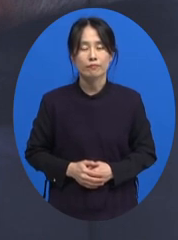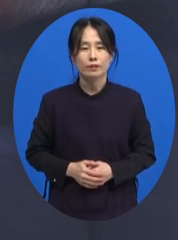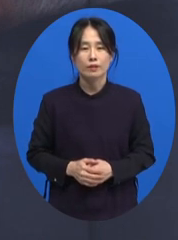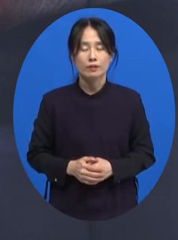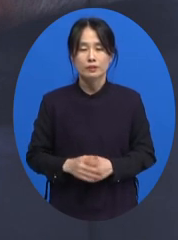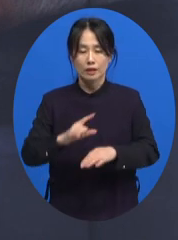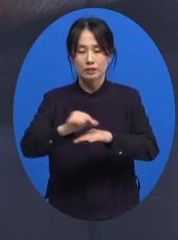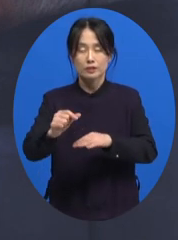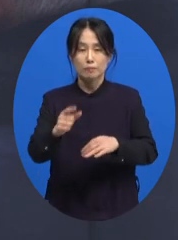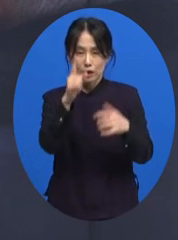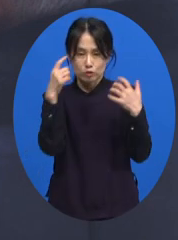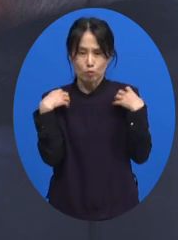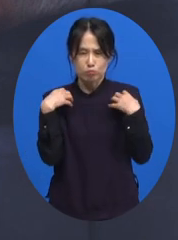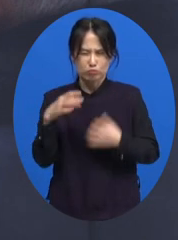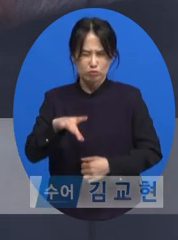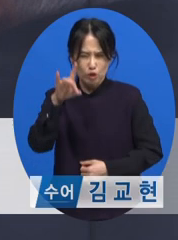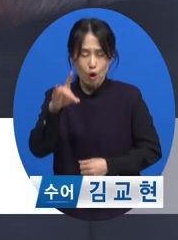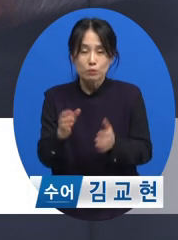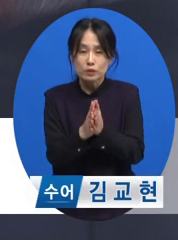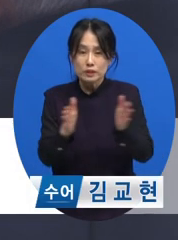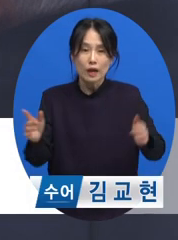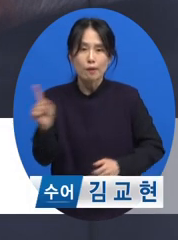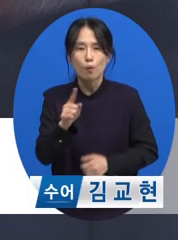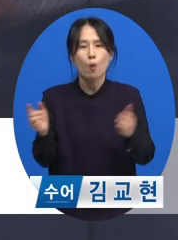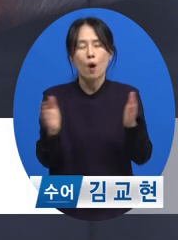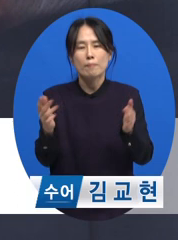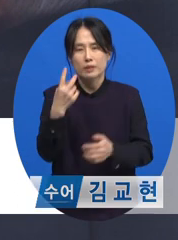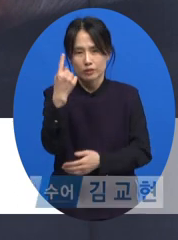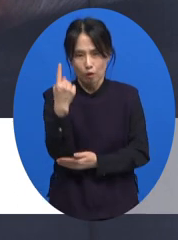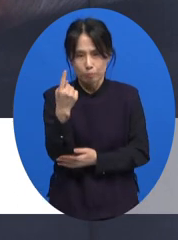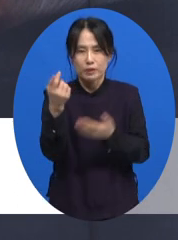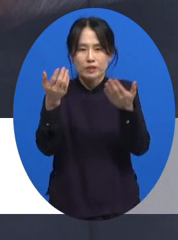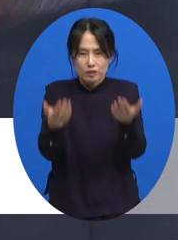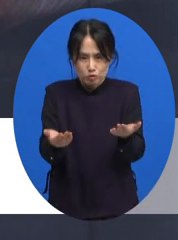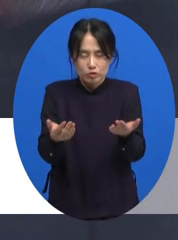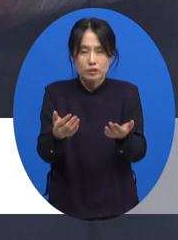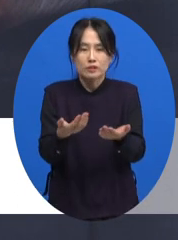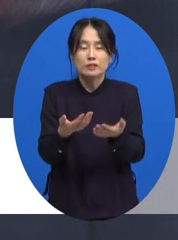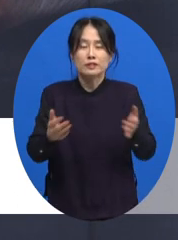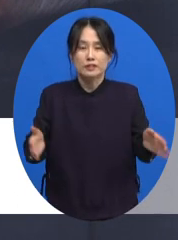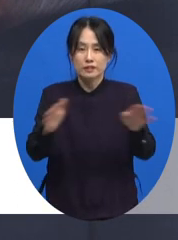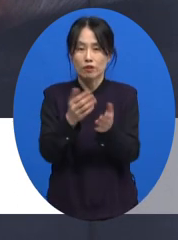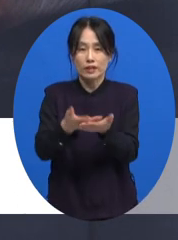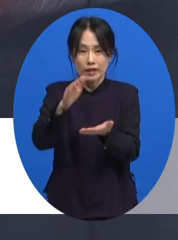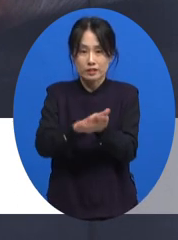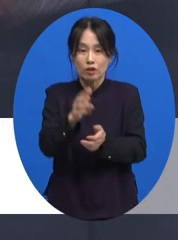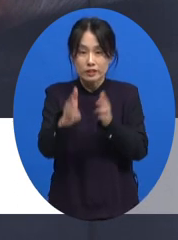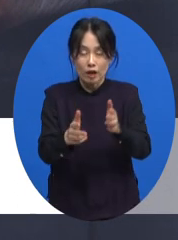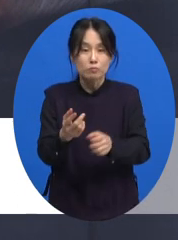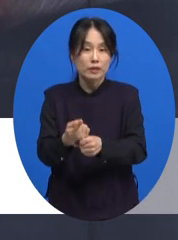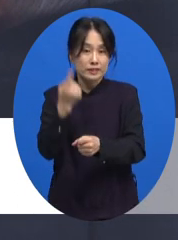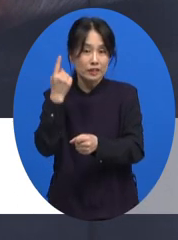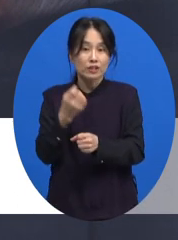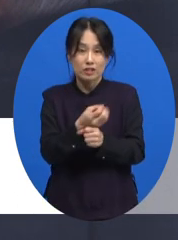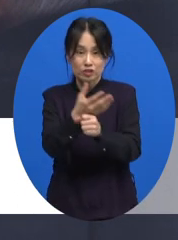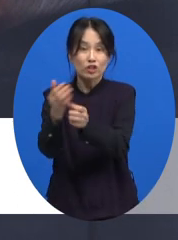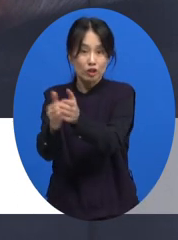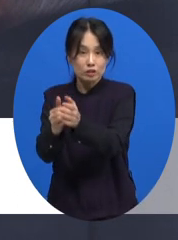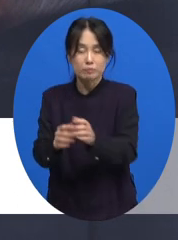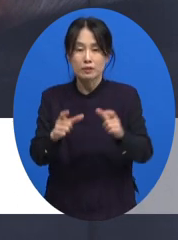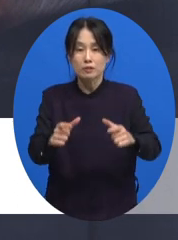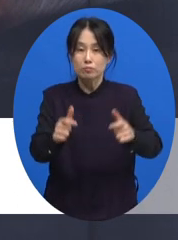경기도가 광역 지자체 최초로 시작한 아파트 경비 노동자 휴게시설 개선사업 지난해 전해드렸는데요